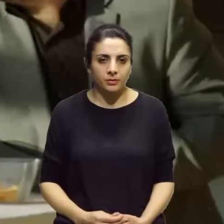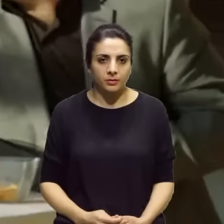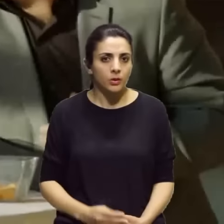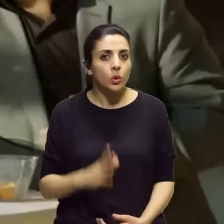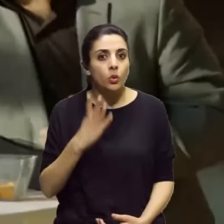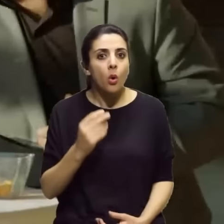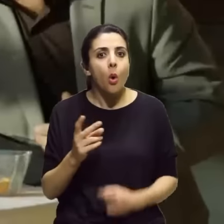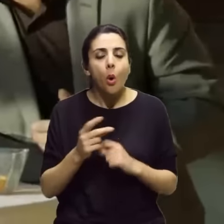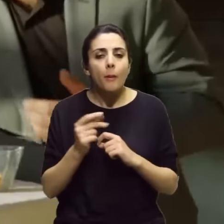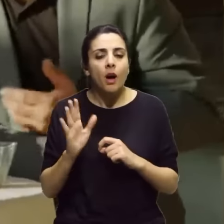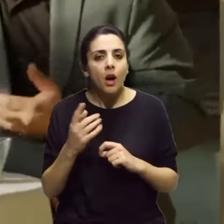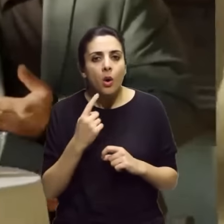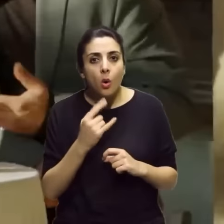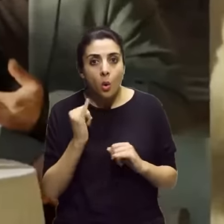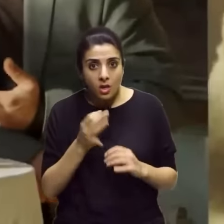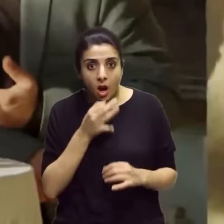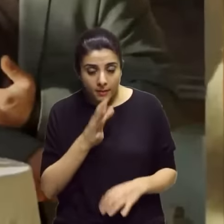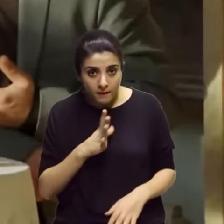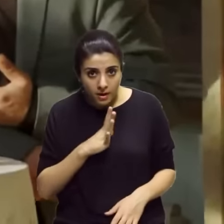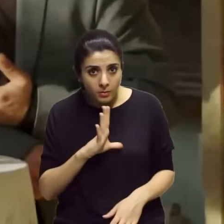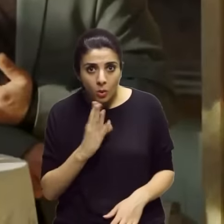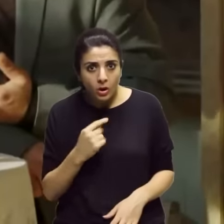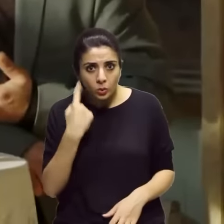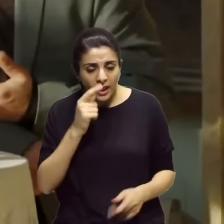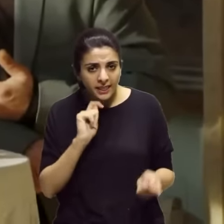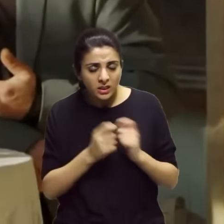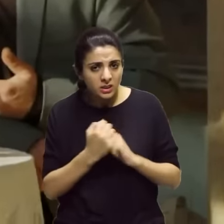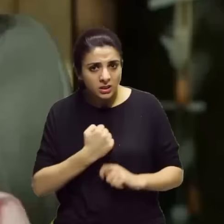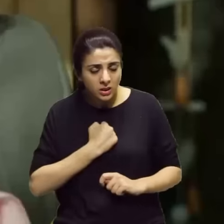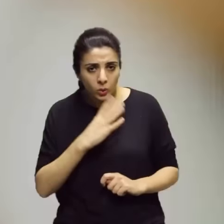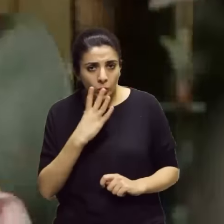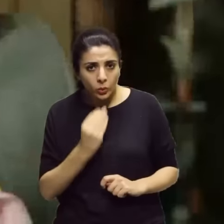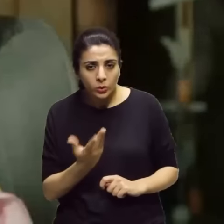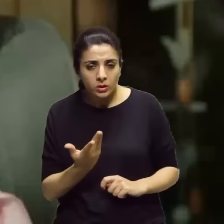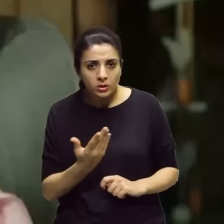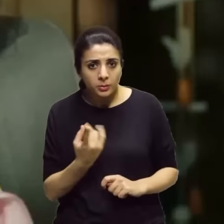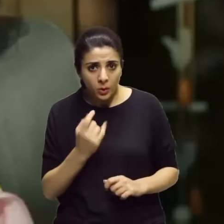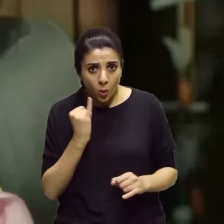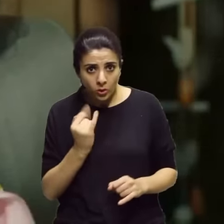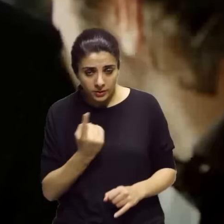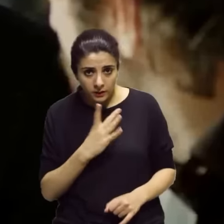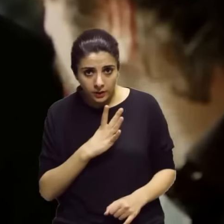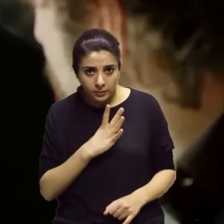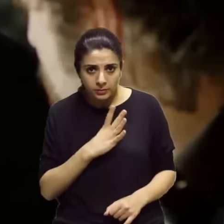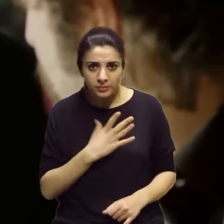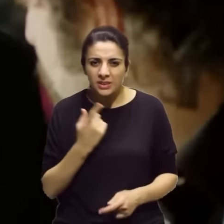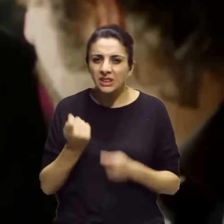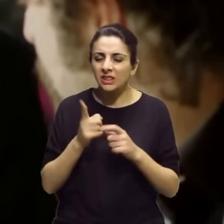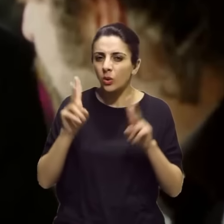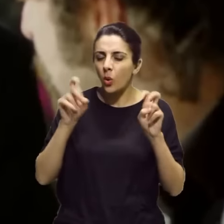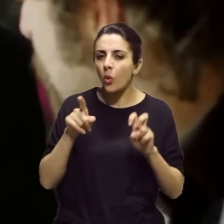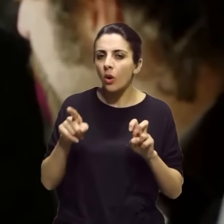Ne oldu Ömerciğim birader? Kötü bir haber mi geldi? Ne oldu? Betim benzin attı, bir canı sıkıldım. Ne oldu? Ne oldu? Bir aksilik mi var? Ne oldu? İşte ilgili